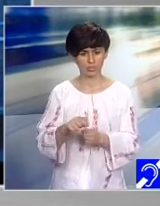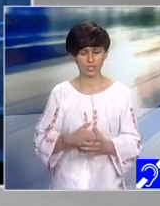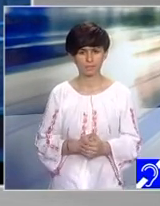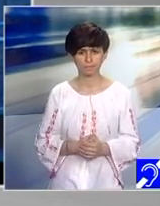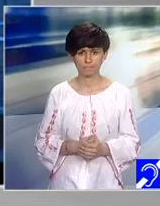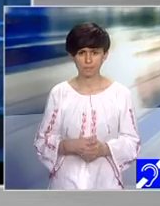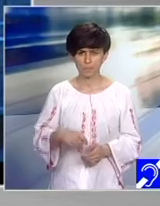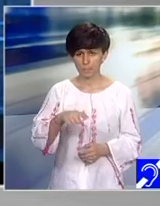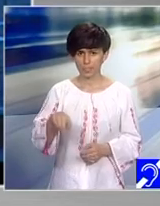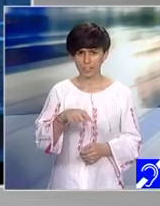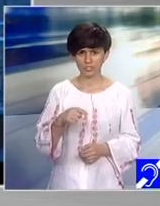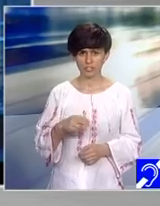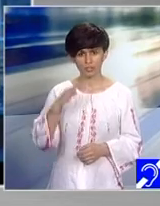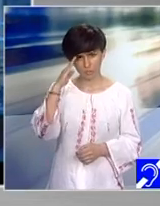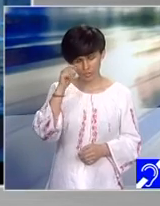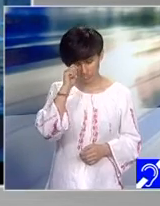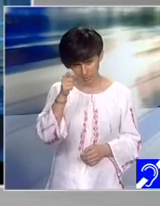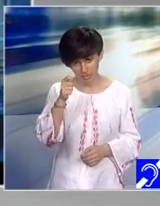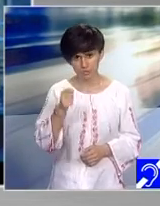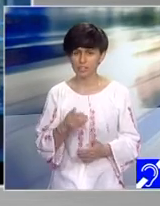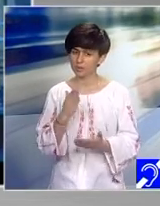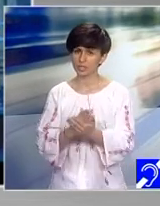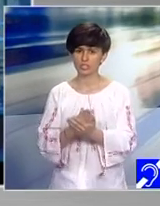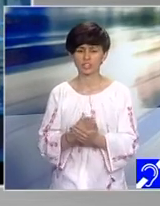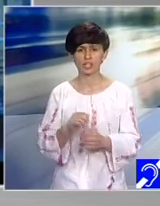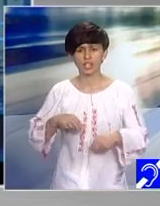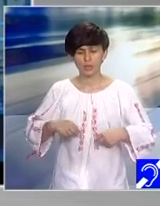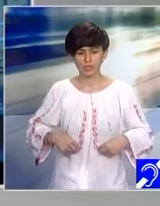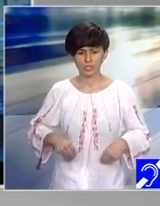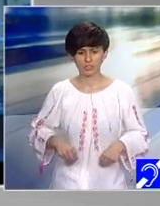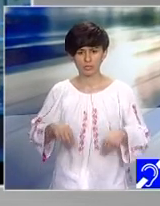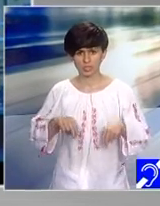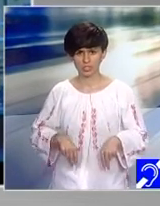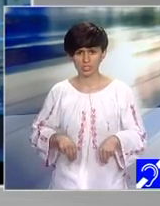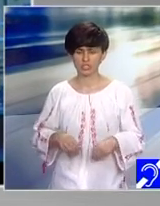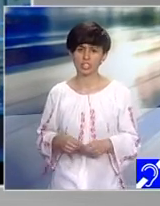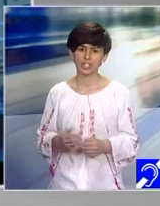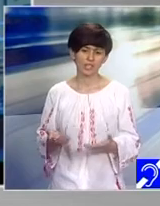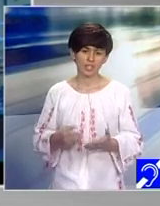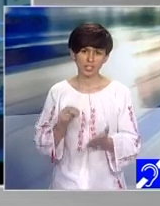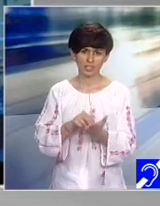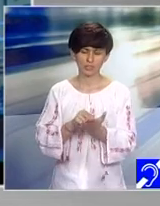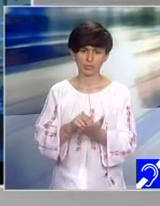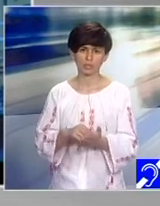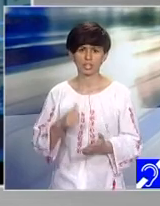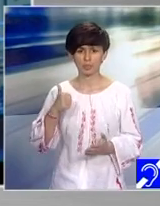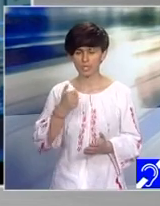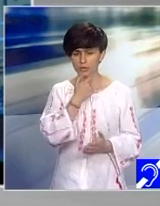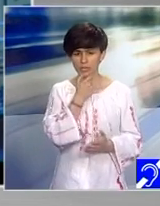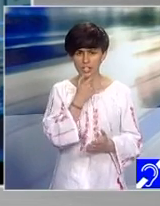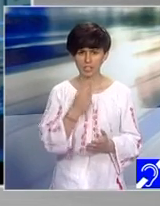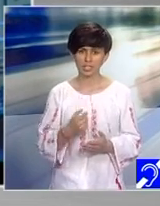președinției de a-și propune ca pe durata unui an să fie colectate puncte de vedere și fapte și